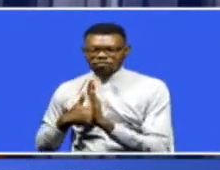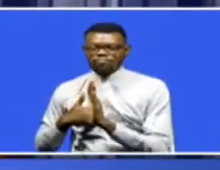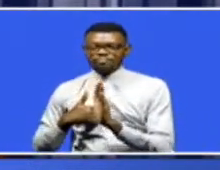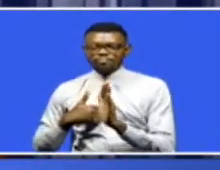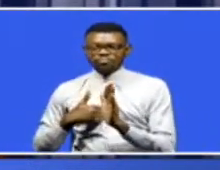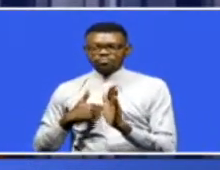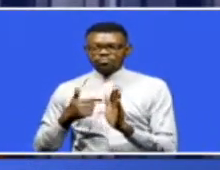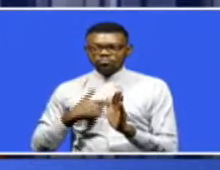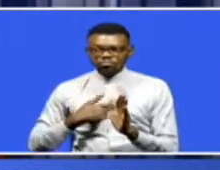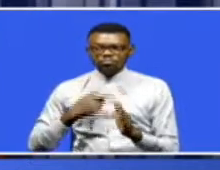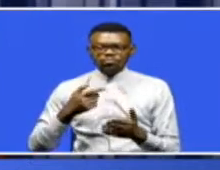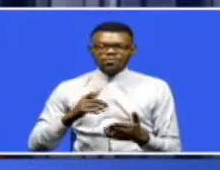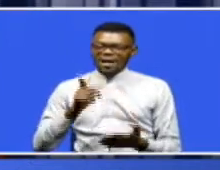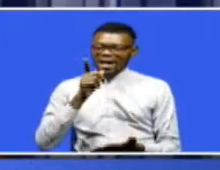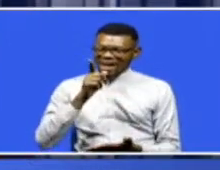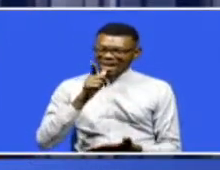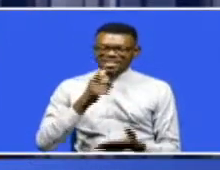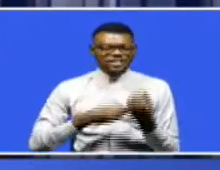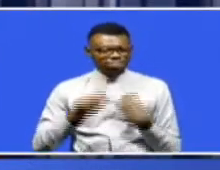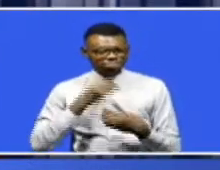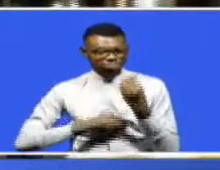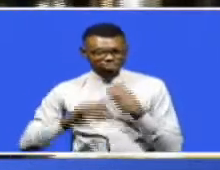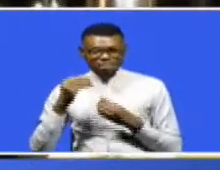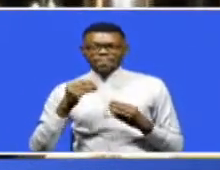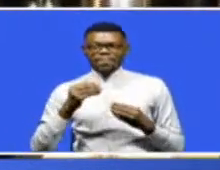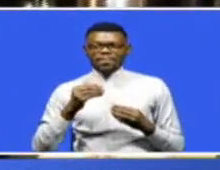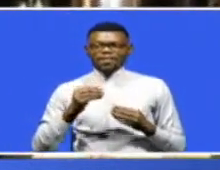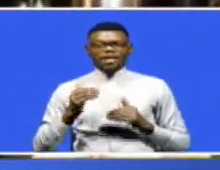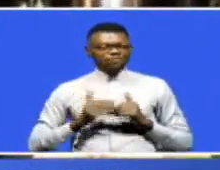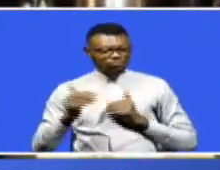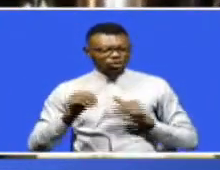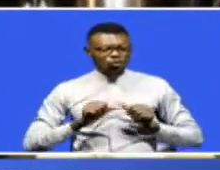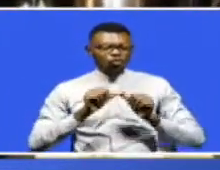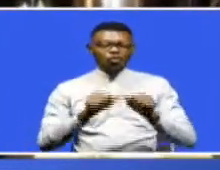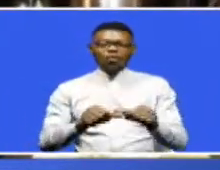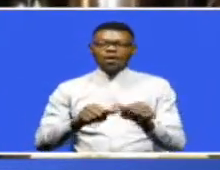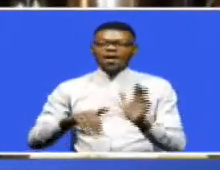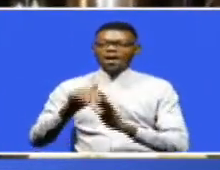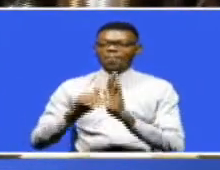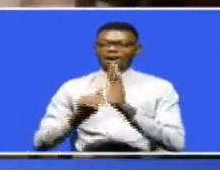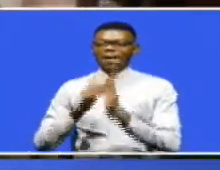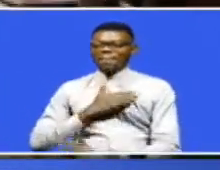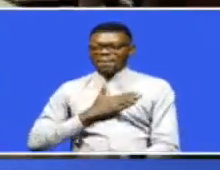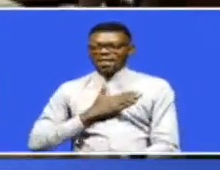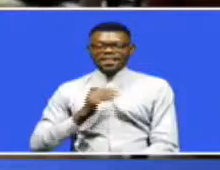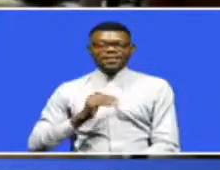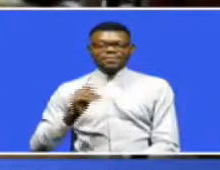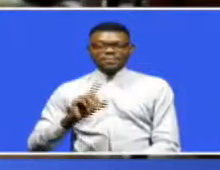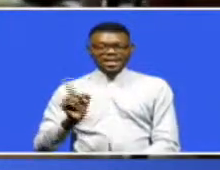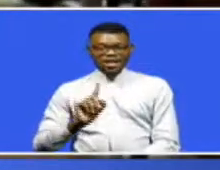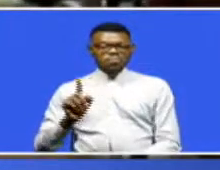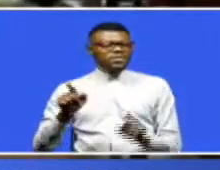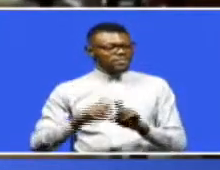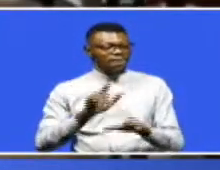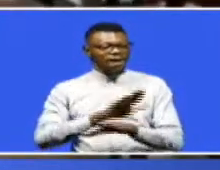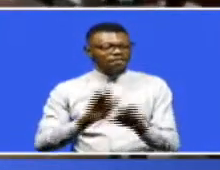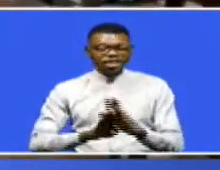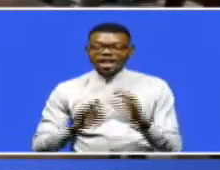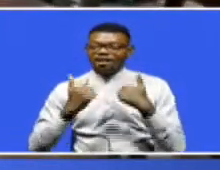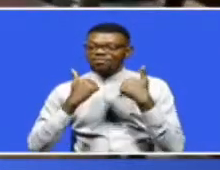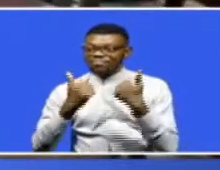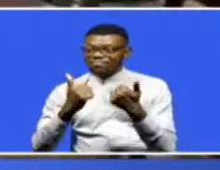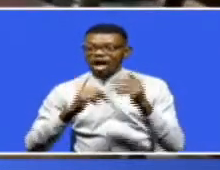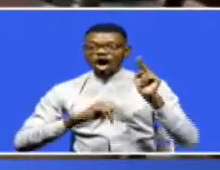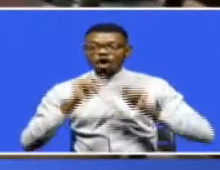I'm able to take some lunch then I continue with my errands. Hapa jijini hali ni sawa kote kote, huko baadhi